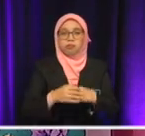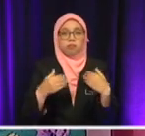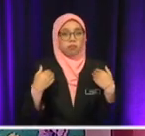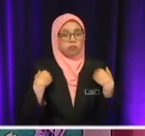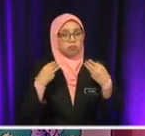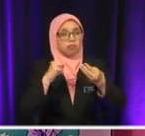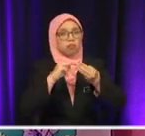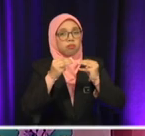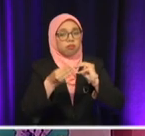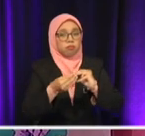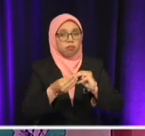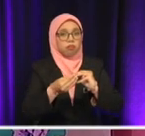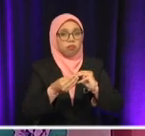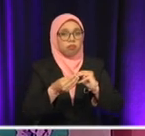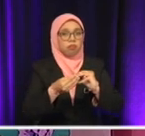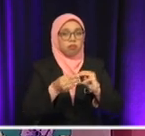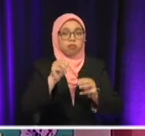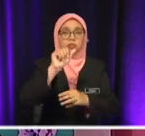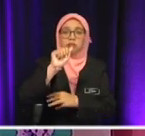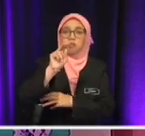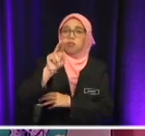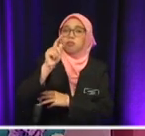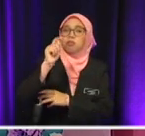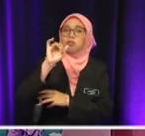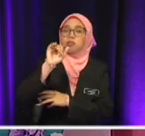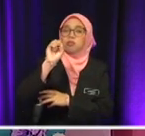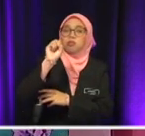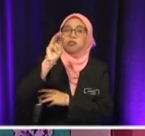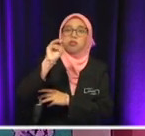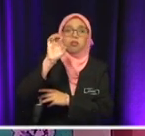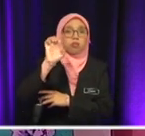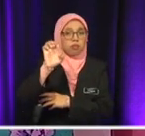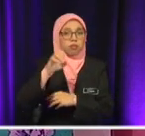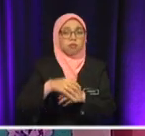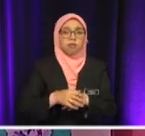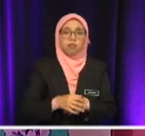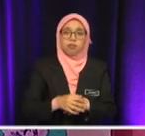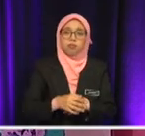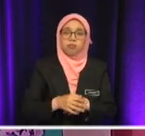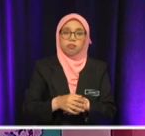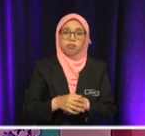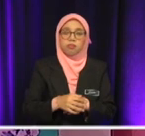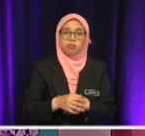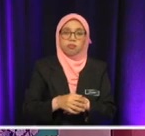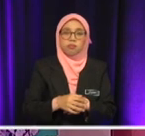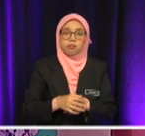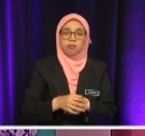yang mengalami masalah autism ataupun dyslexia, ataupun kanak-kanak berkeperluan khas